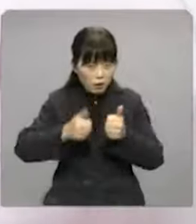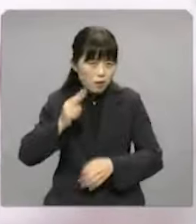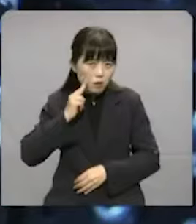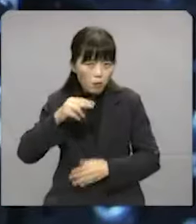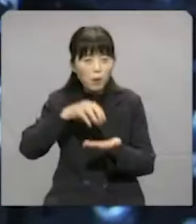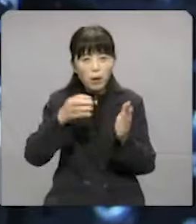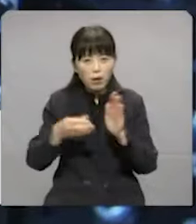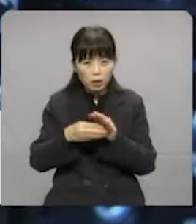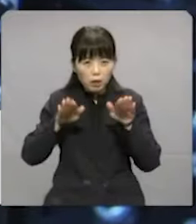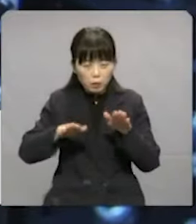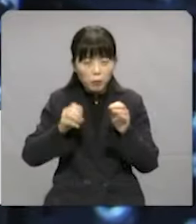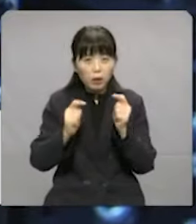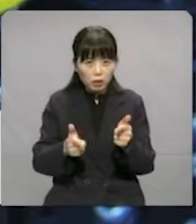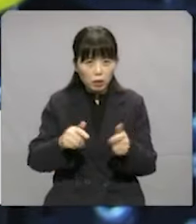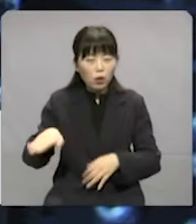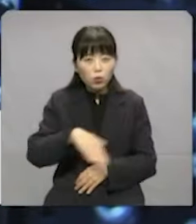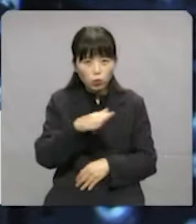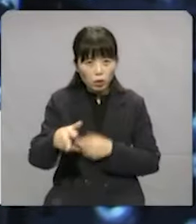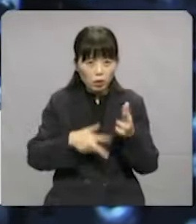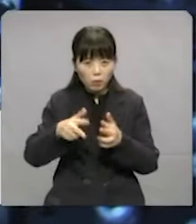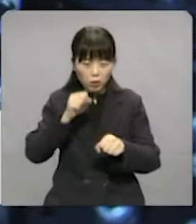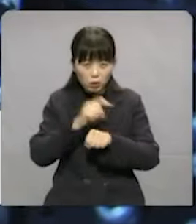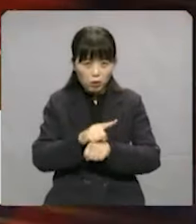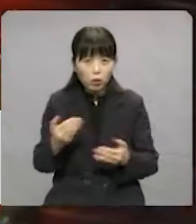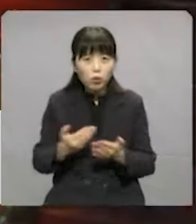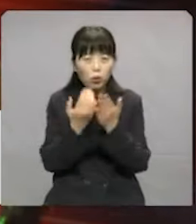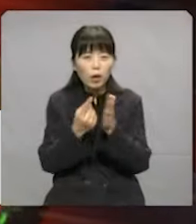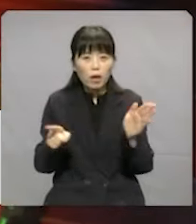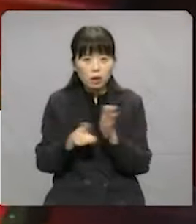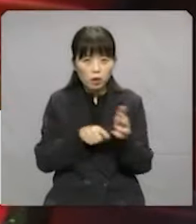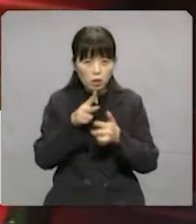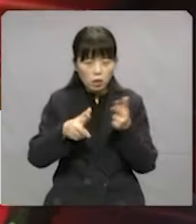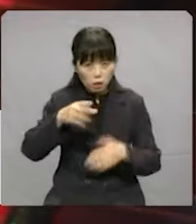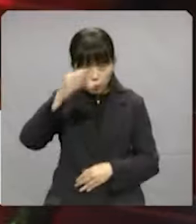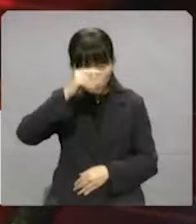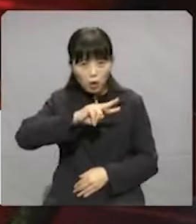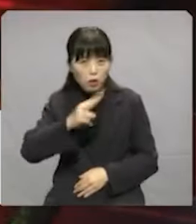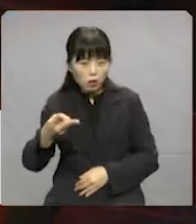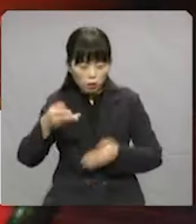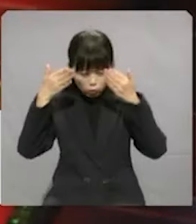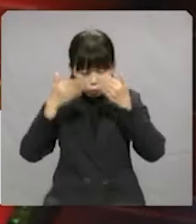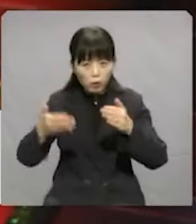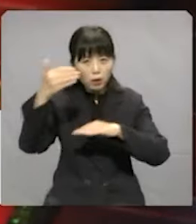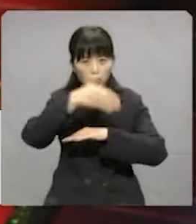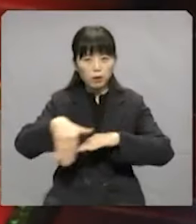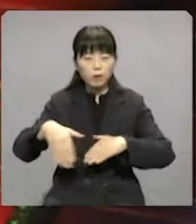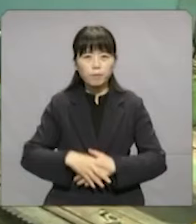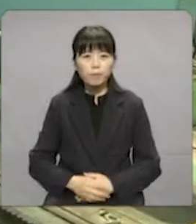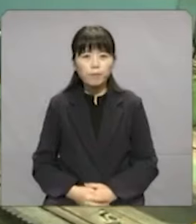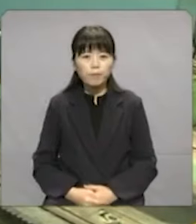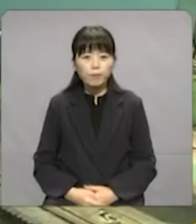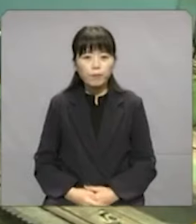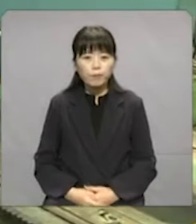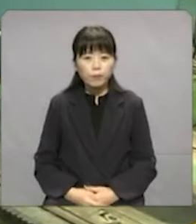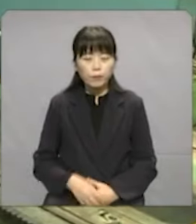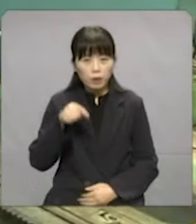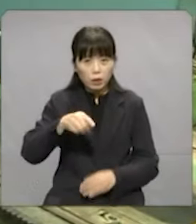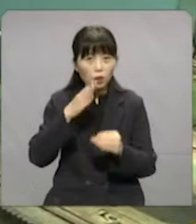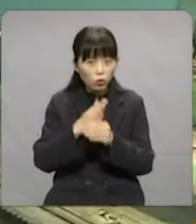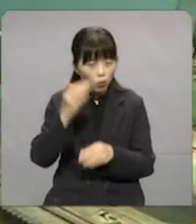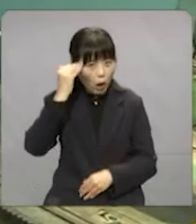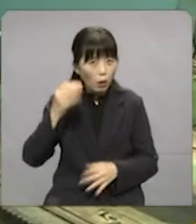만큼 이번 기회에 우리 산업의 질적 도약을 위한 산업 모델 전환에도 주력한다는 구상입니다. 이런